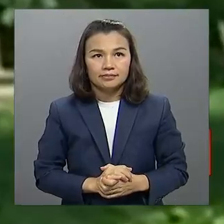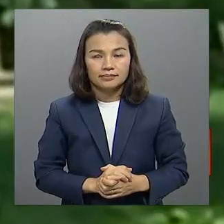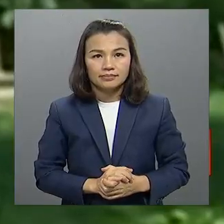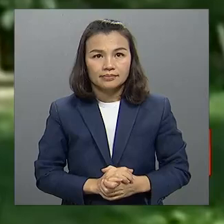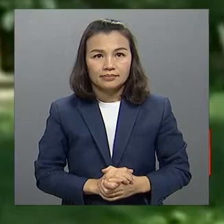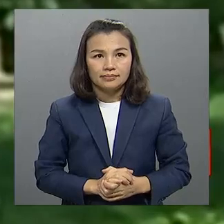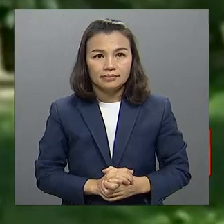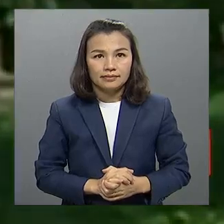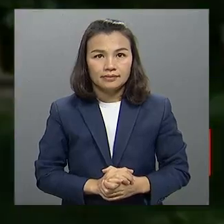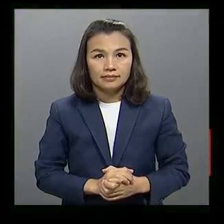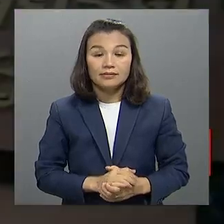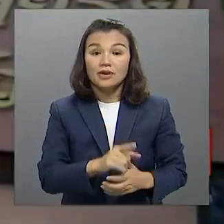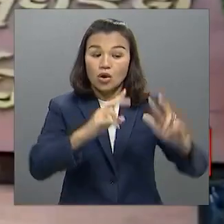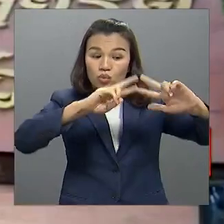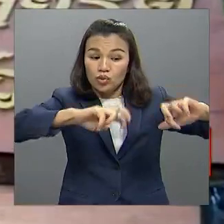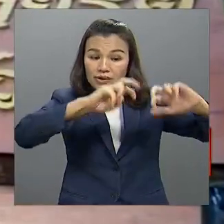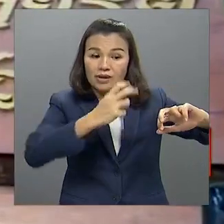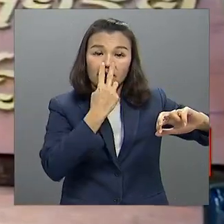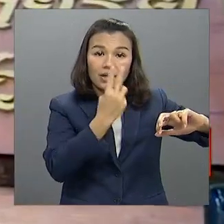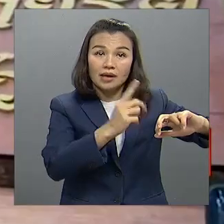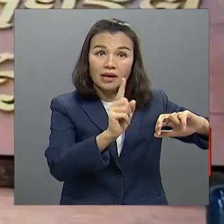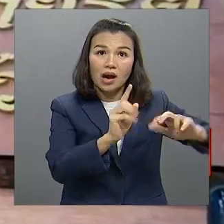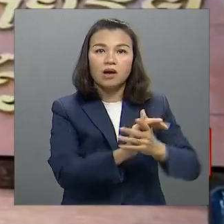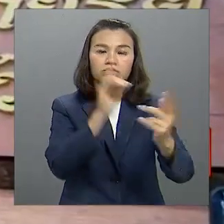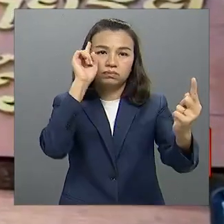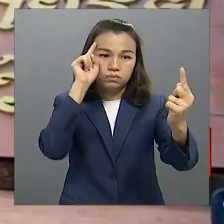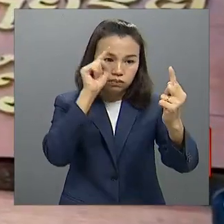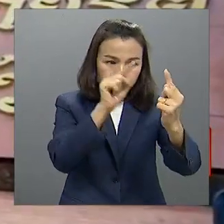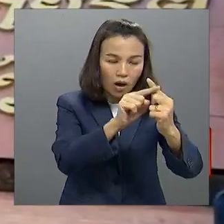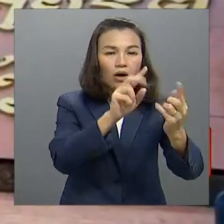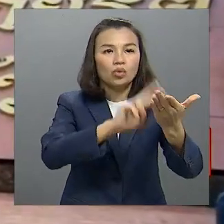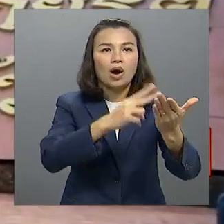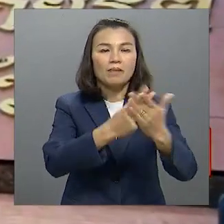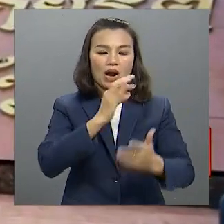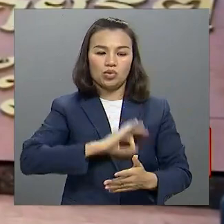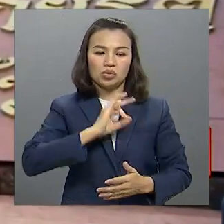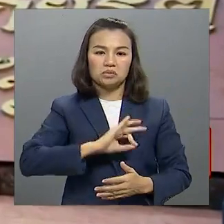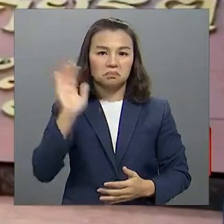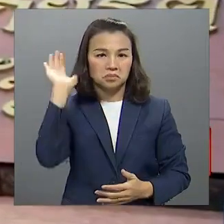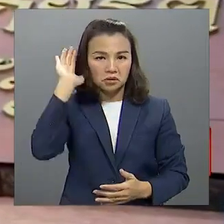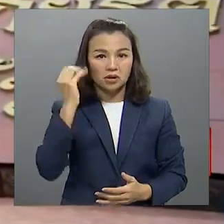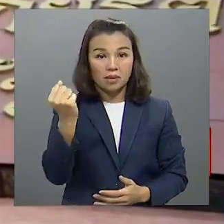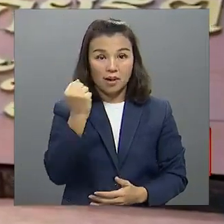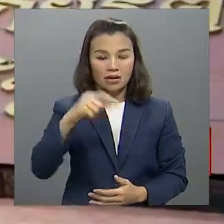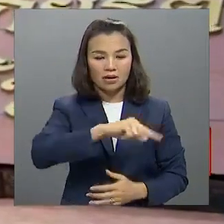ผลวิจัยชี้ชัดถึงความสำเร็จนี้เองสร้างความมั่นใจให้แก่อดิสรและทีมงานที่จะดำเนินต่อไป